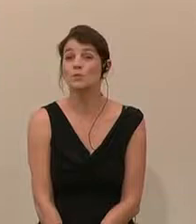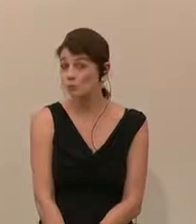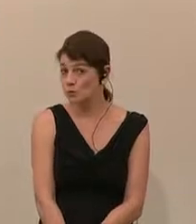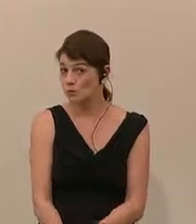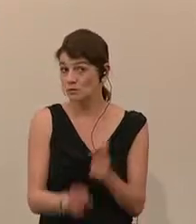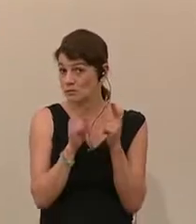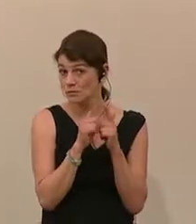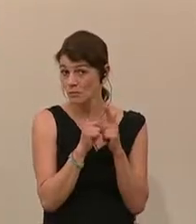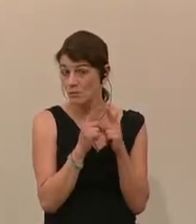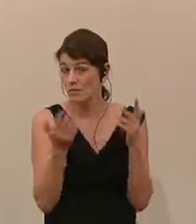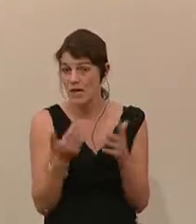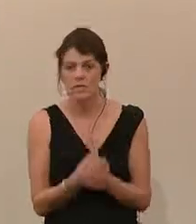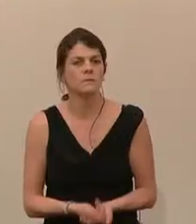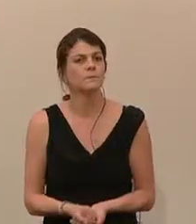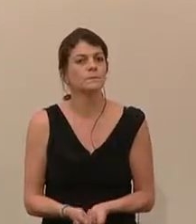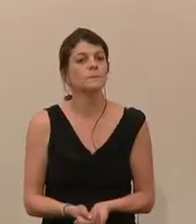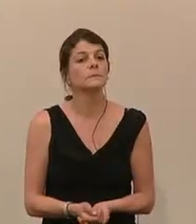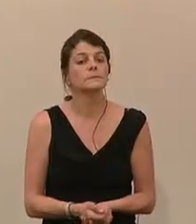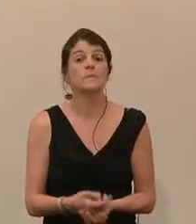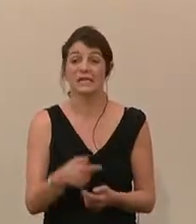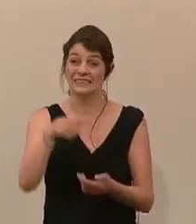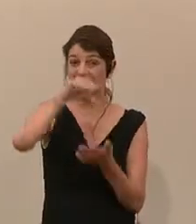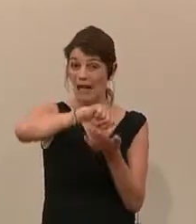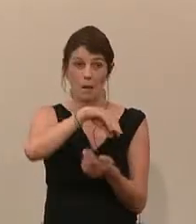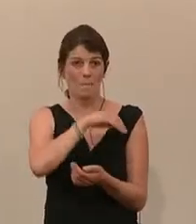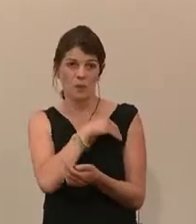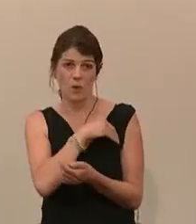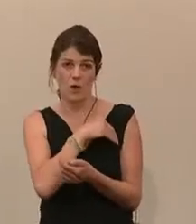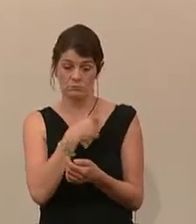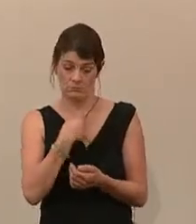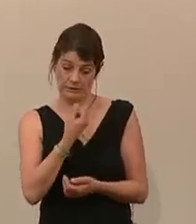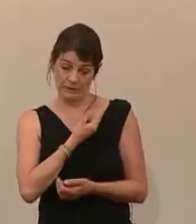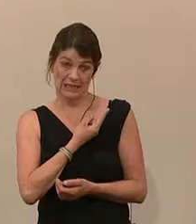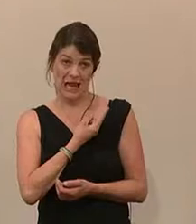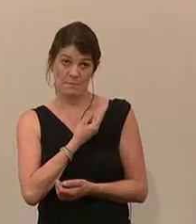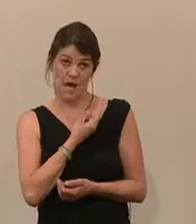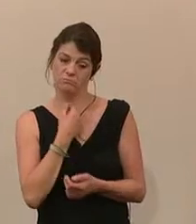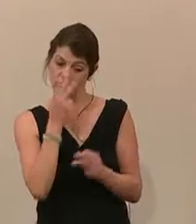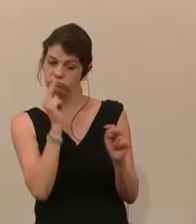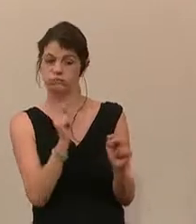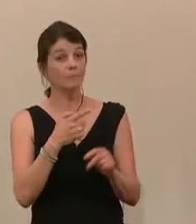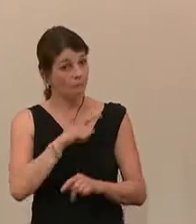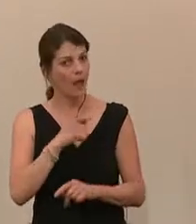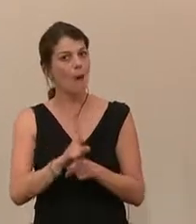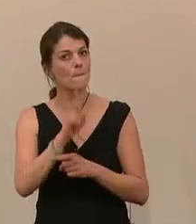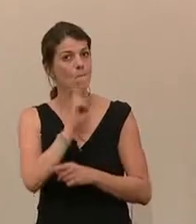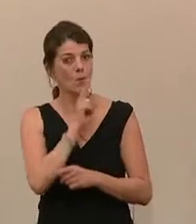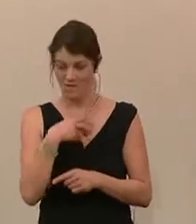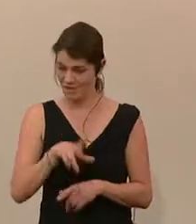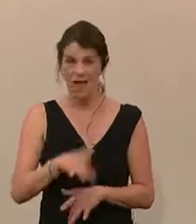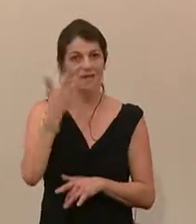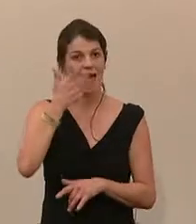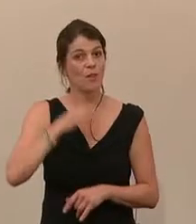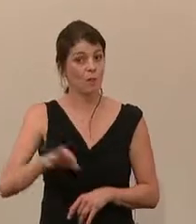Mein zweiter Punkt ist, ich sehe die Zentralmatura auch aus Sicht einer Mutter mit drei Töchtern, die noch die Matura vor